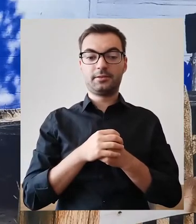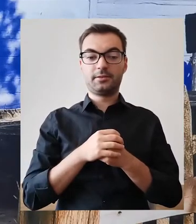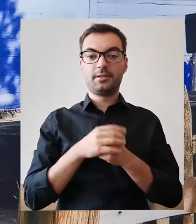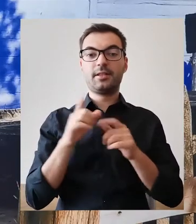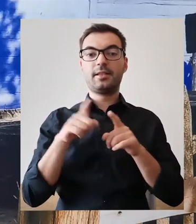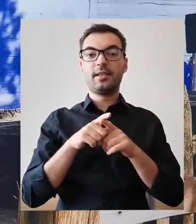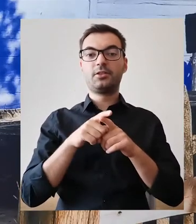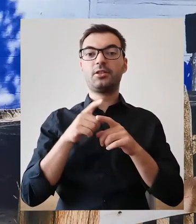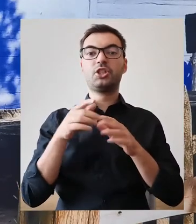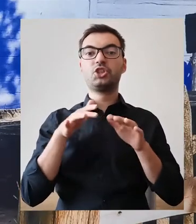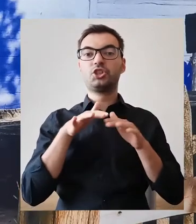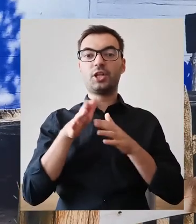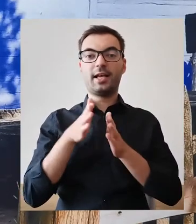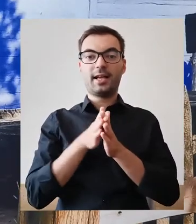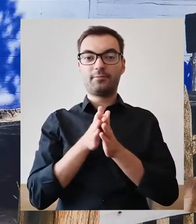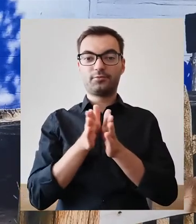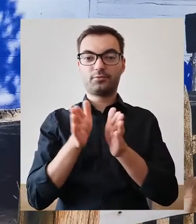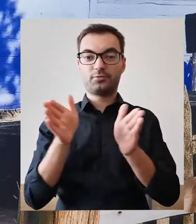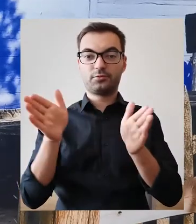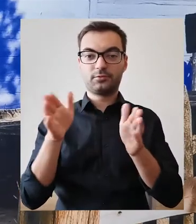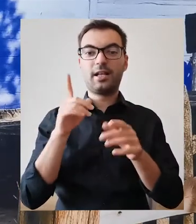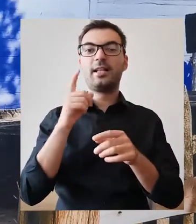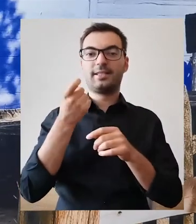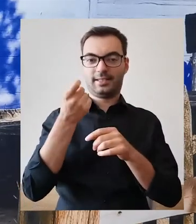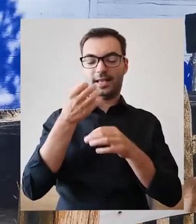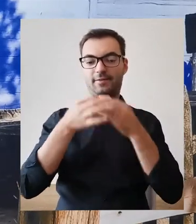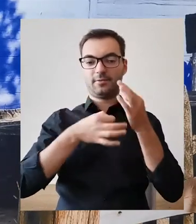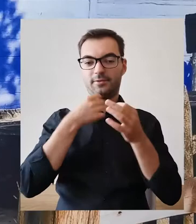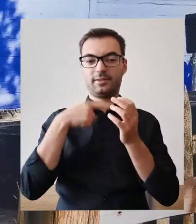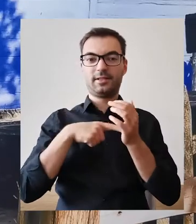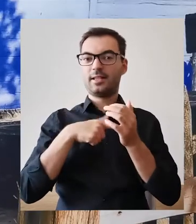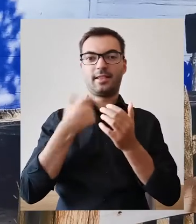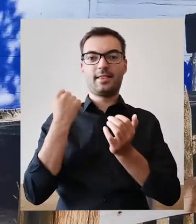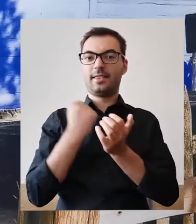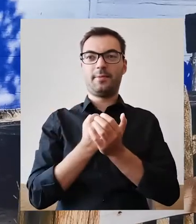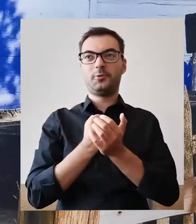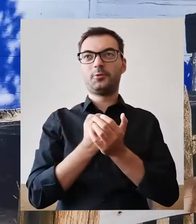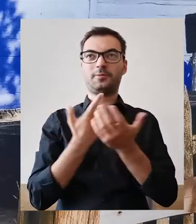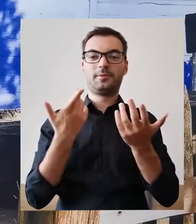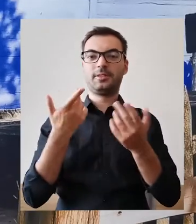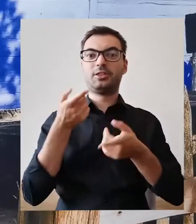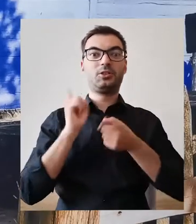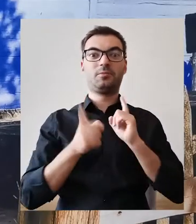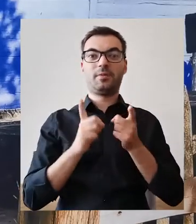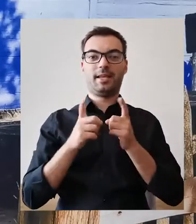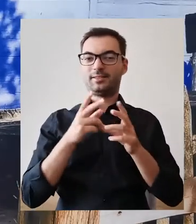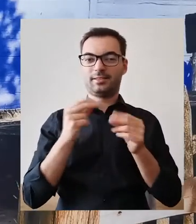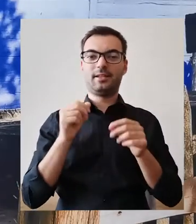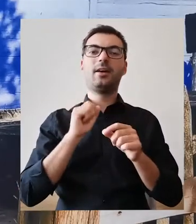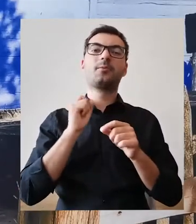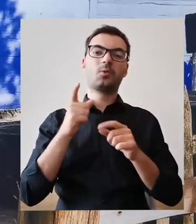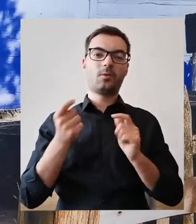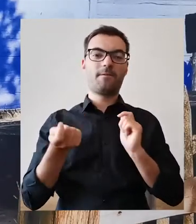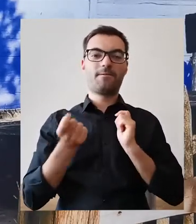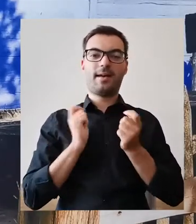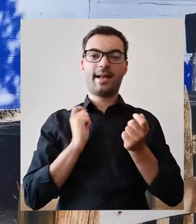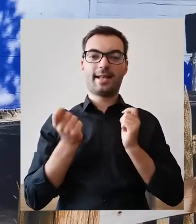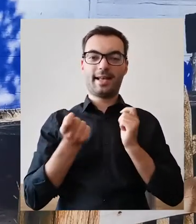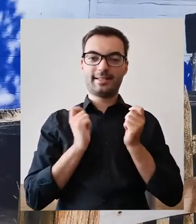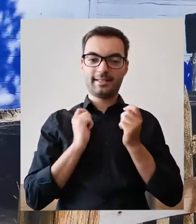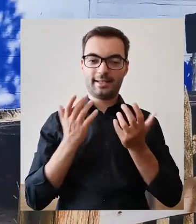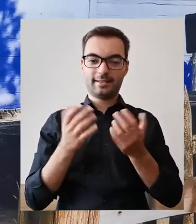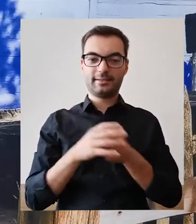rozdzielone nudne rzeczy ale o tym jeszcze za chwilę powiem bo przecież wcale nie musimy się nigdzie śpieszyć są wakacje